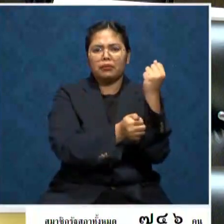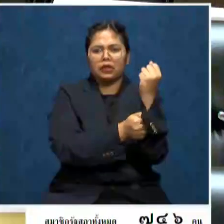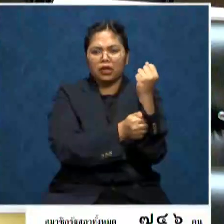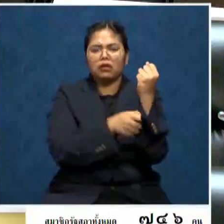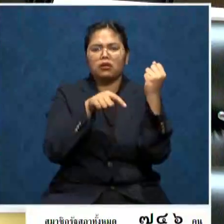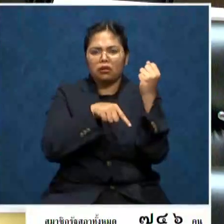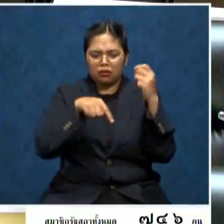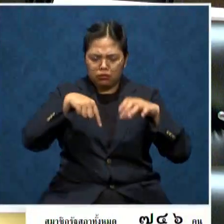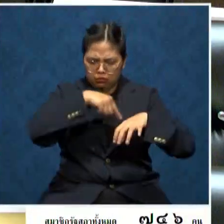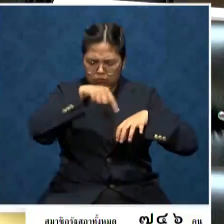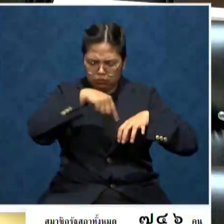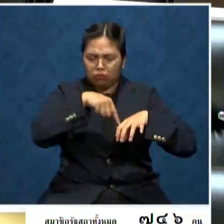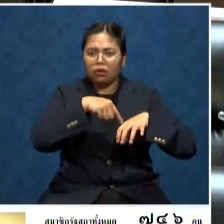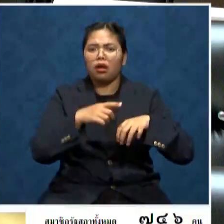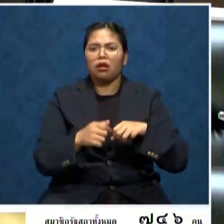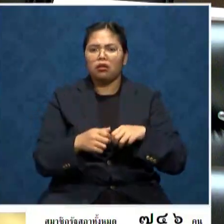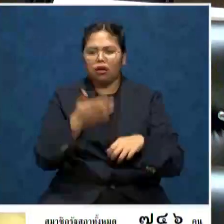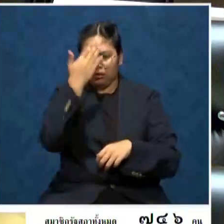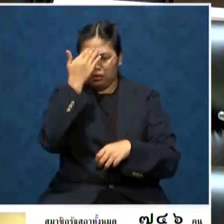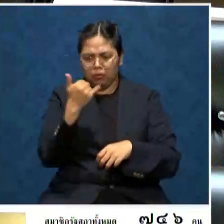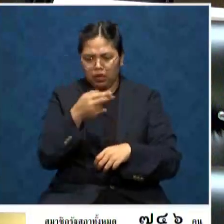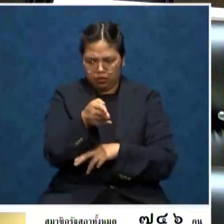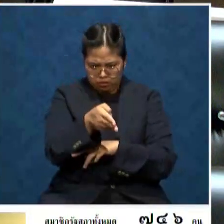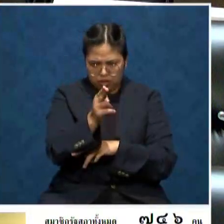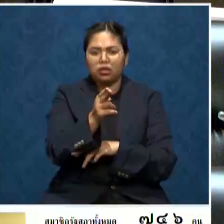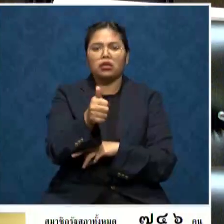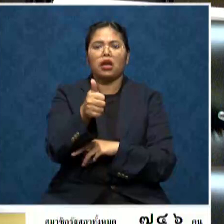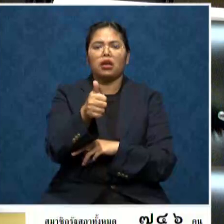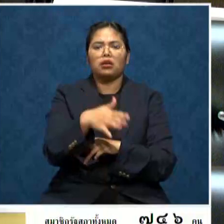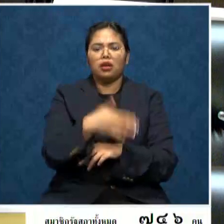ับ